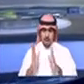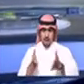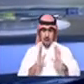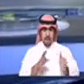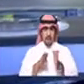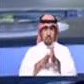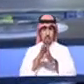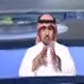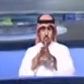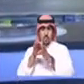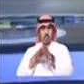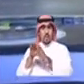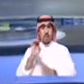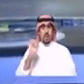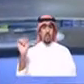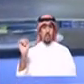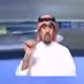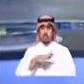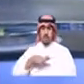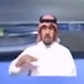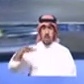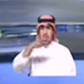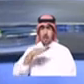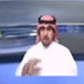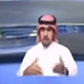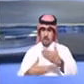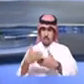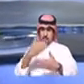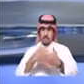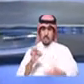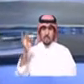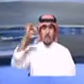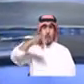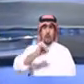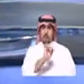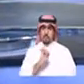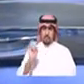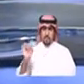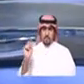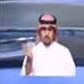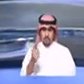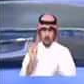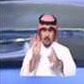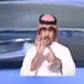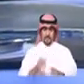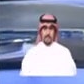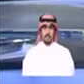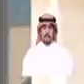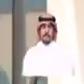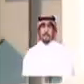لمواقع ومحطات الوزارة الموزعة في البلاد، ويساعد في سرعة الوصول إلى الأهداف.